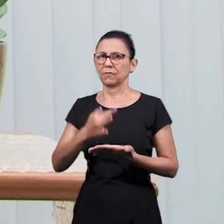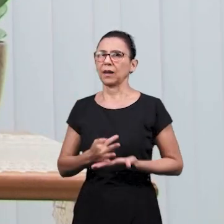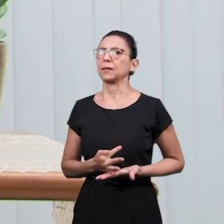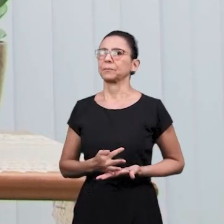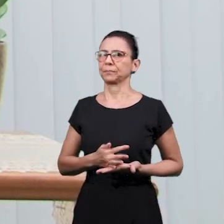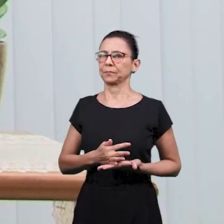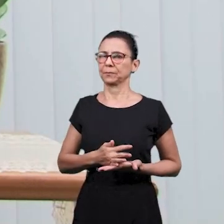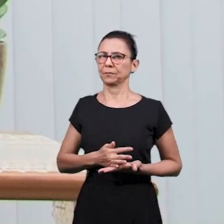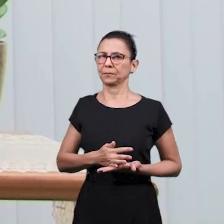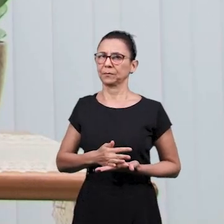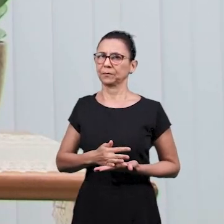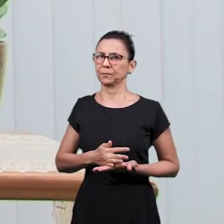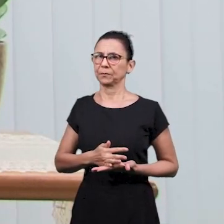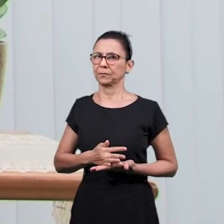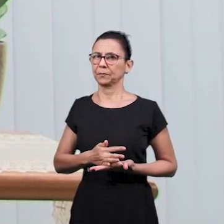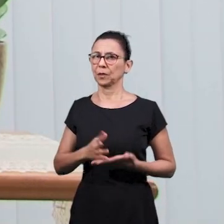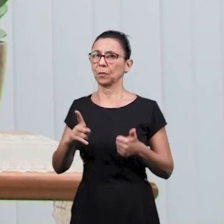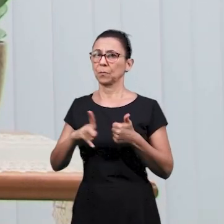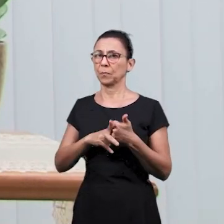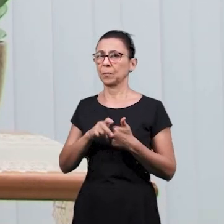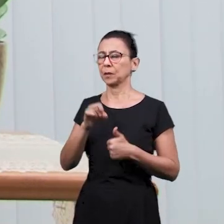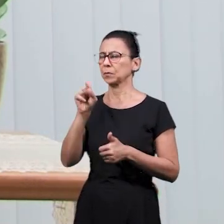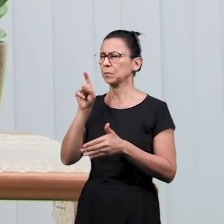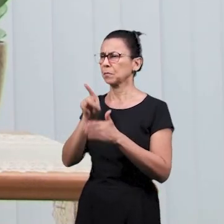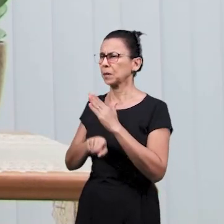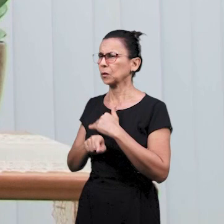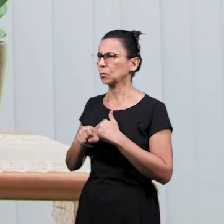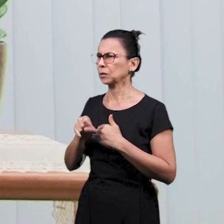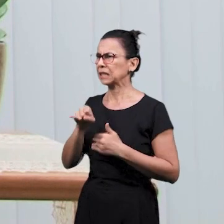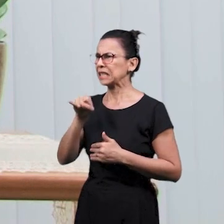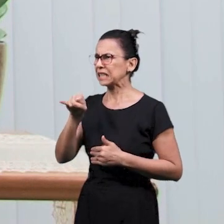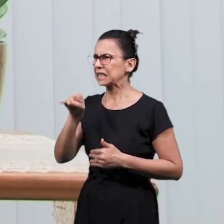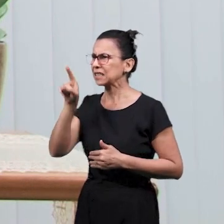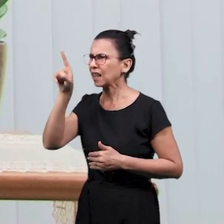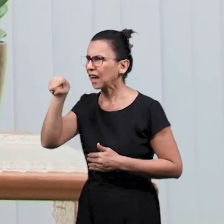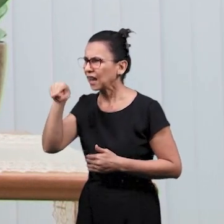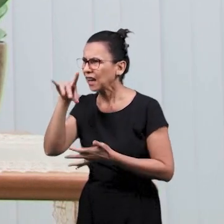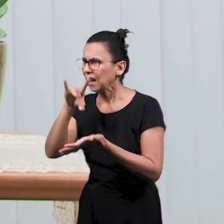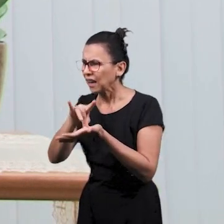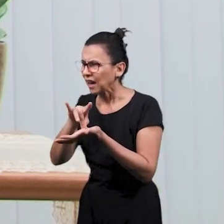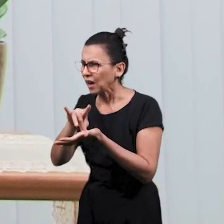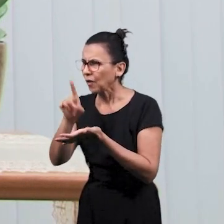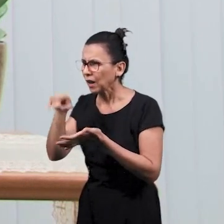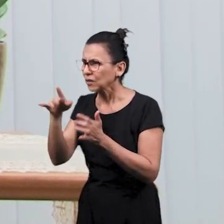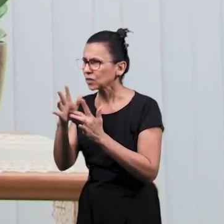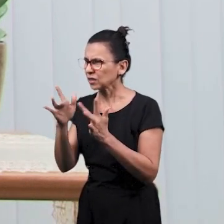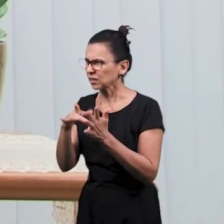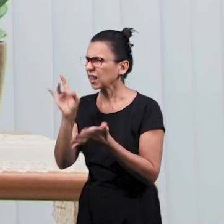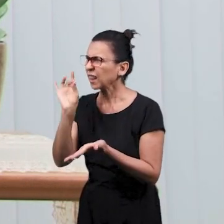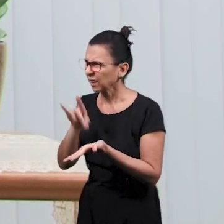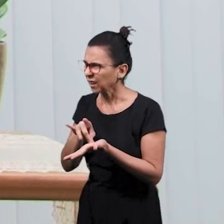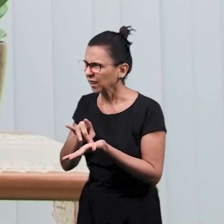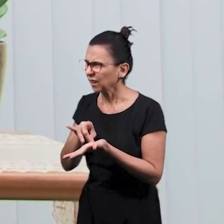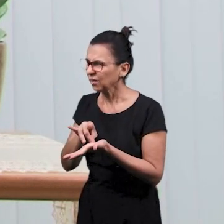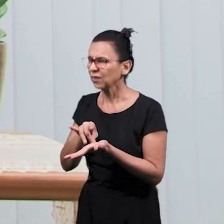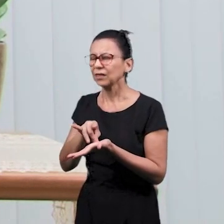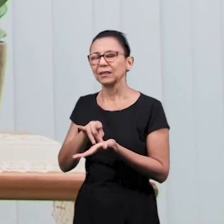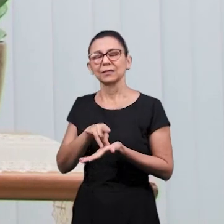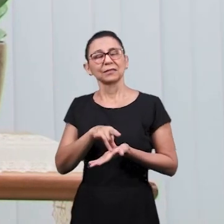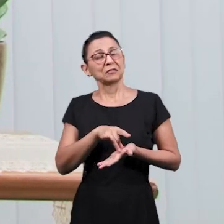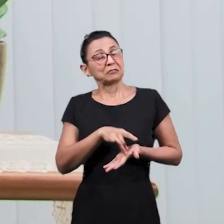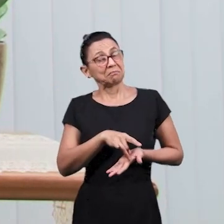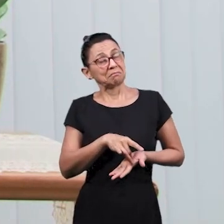не хватило Петру, когда он сказал: «Если это ты, Господи». Но мы также видим, что Господь